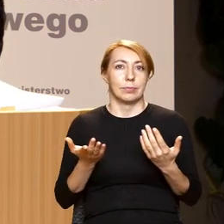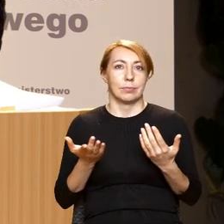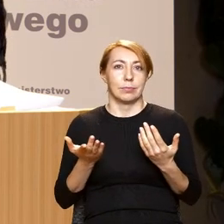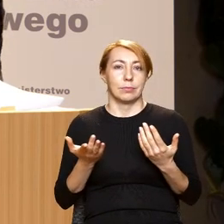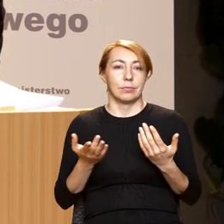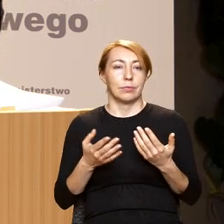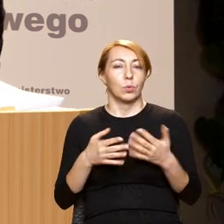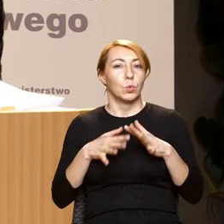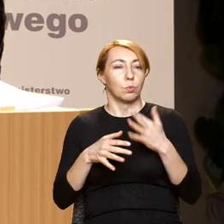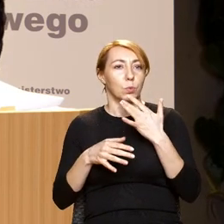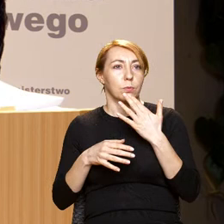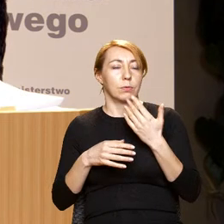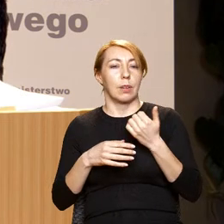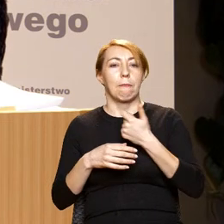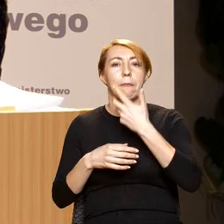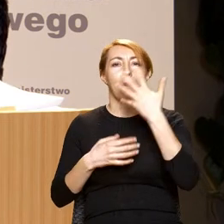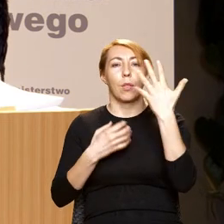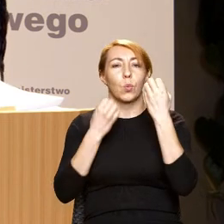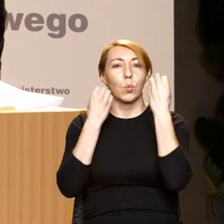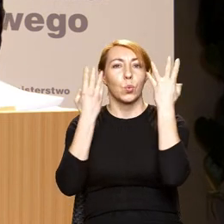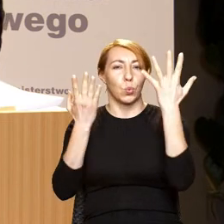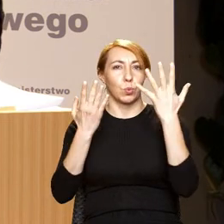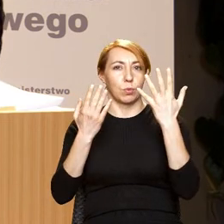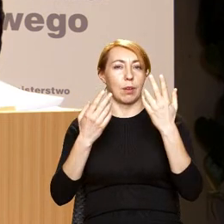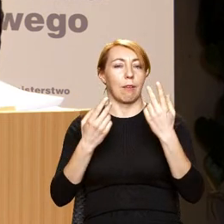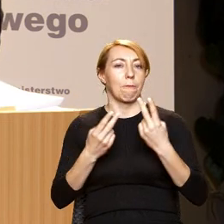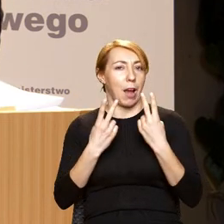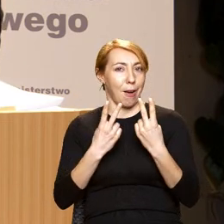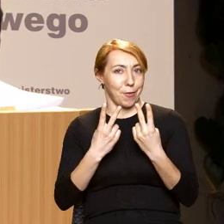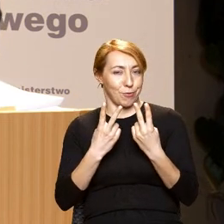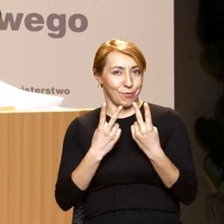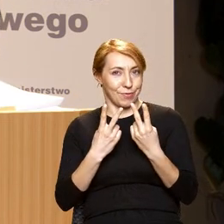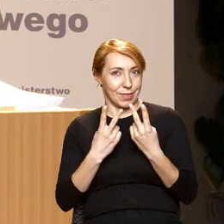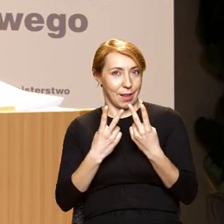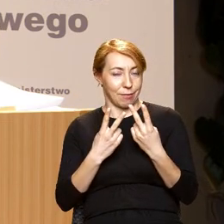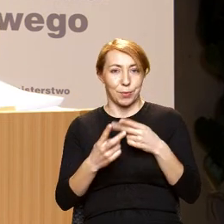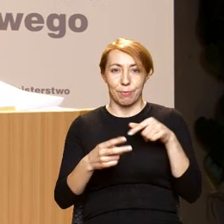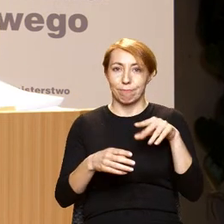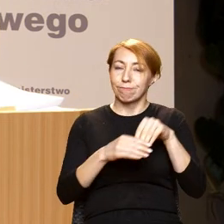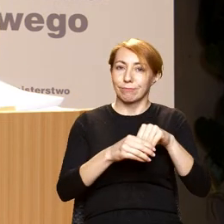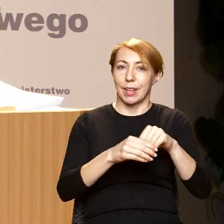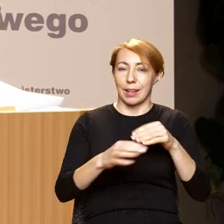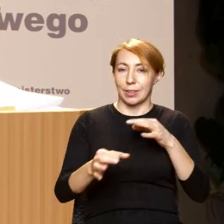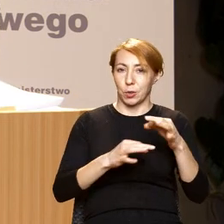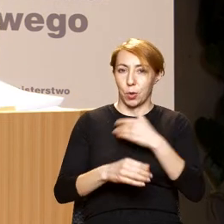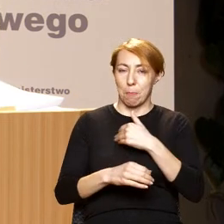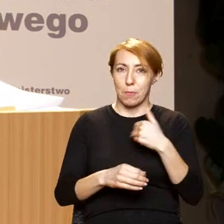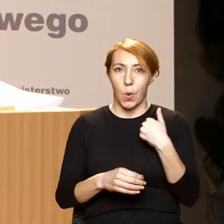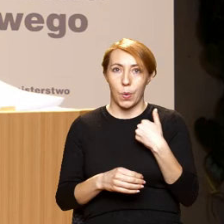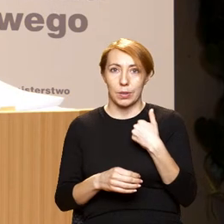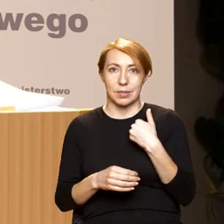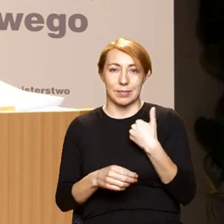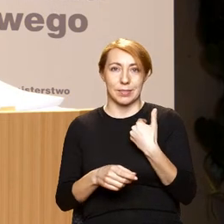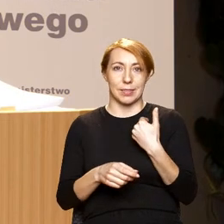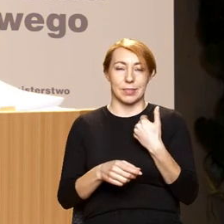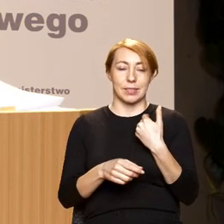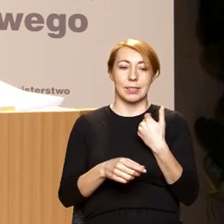Znaczy wiele mówi się o wielokulturowości, o znaczeniu wielokulturowości w historii Polski i